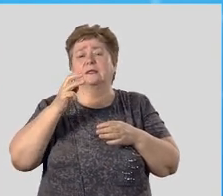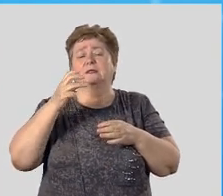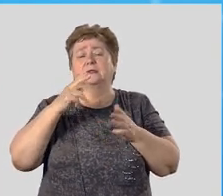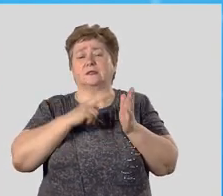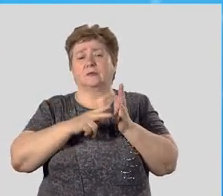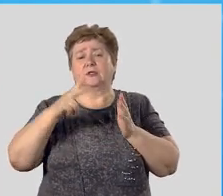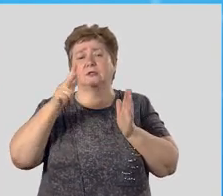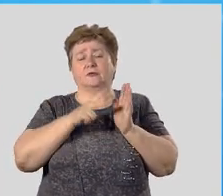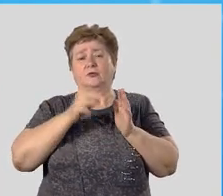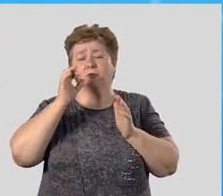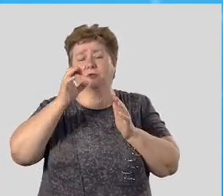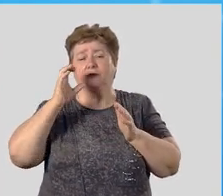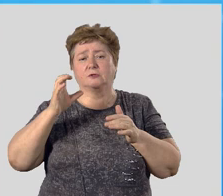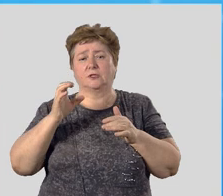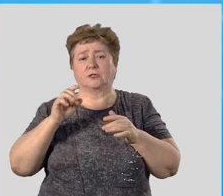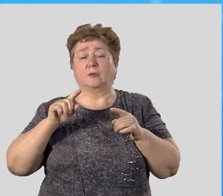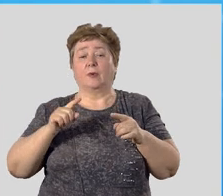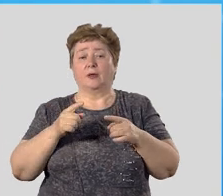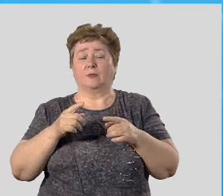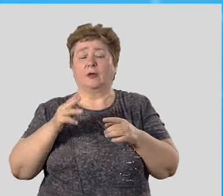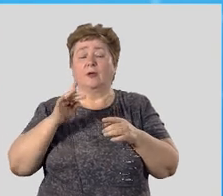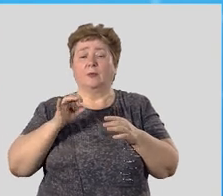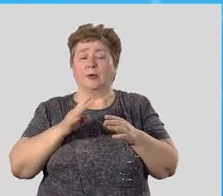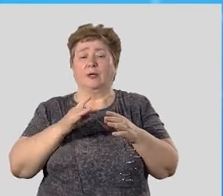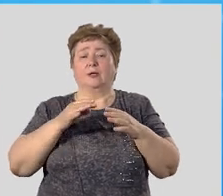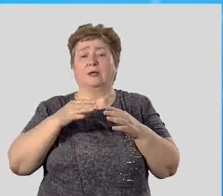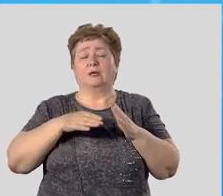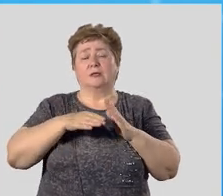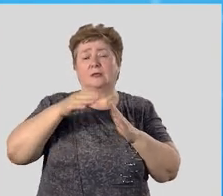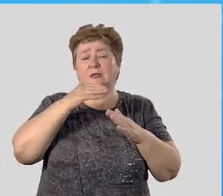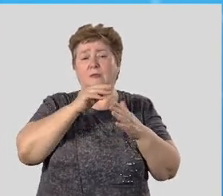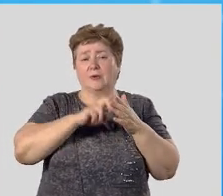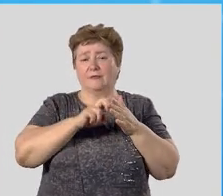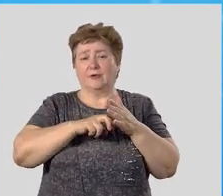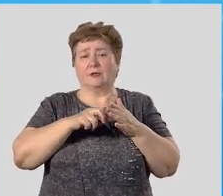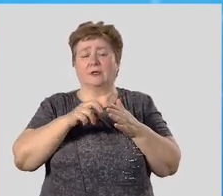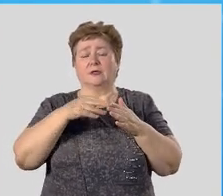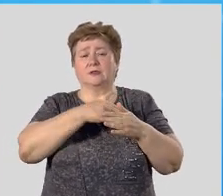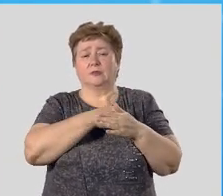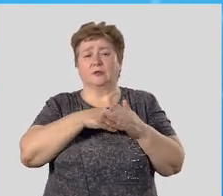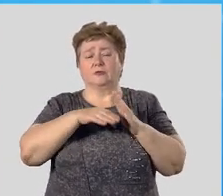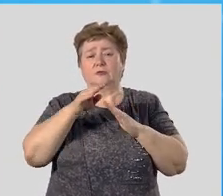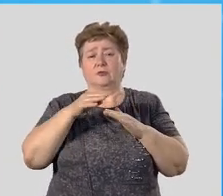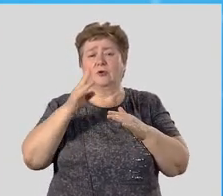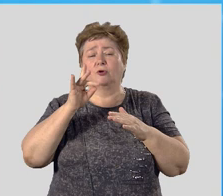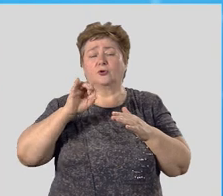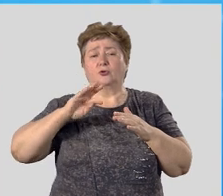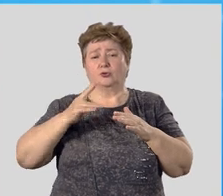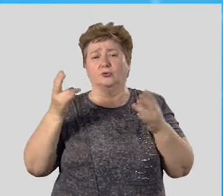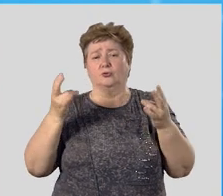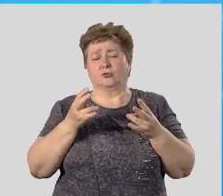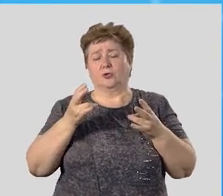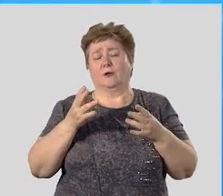378 градусов Цельсия. Поэтому при измерении высокой температуры используется